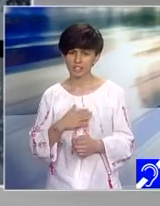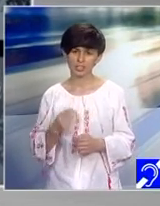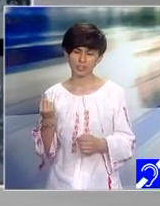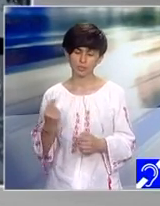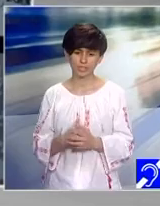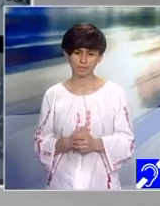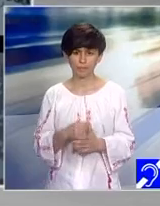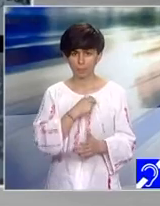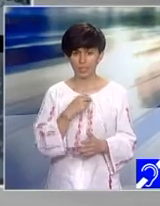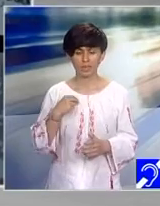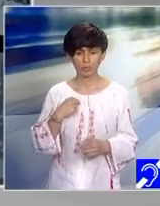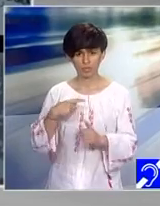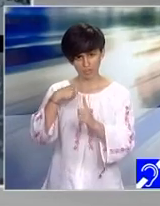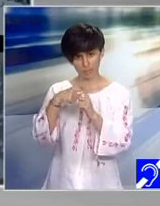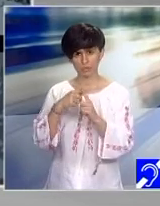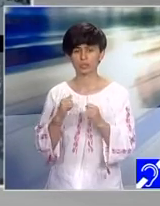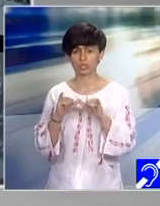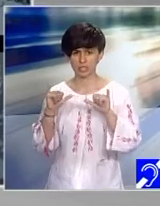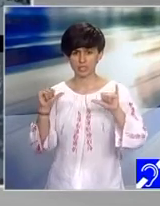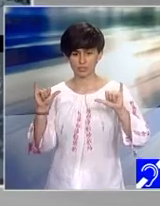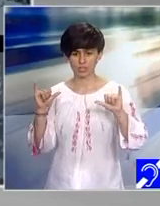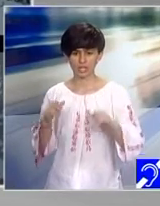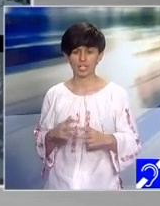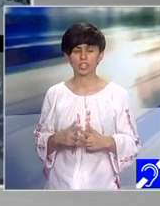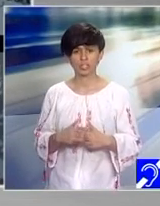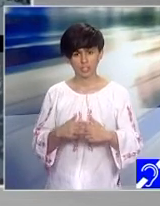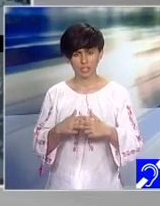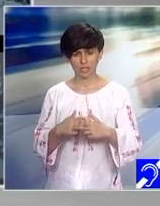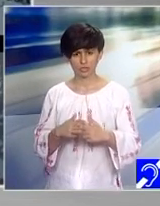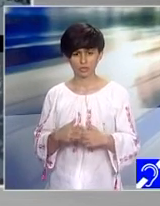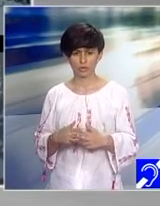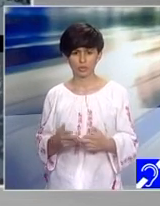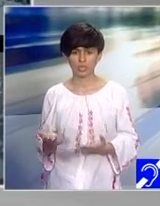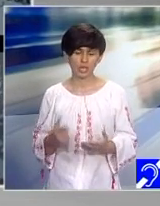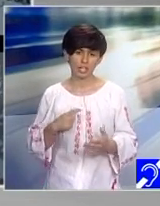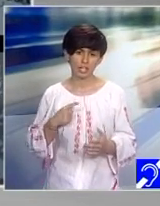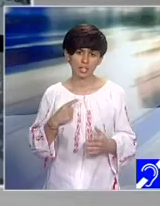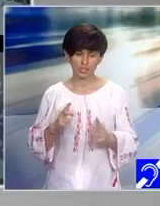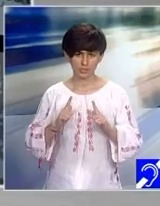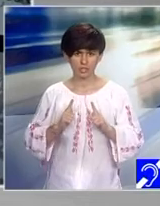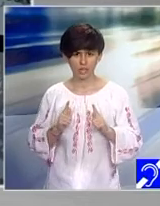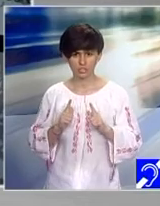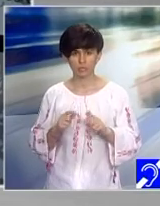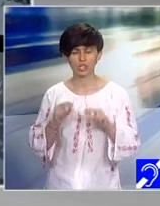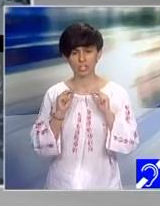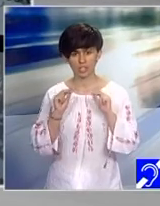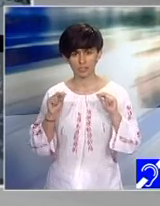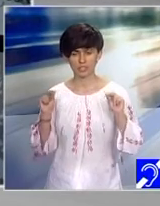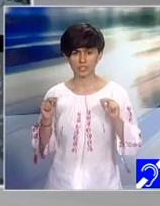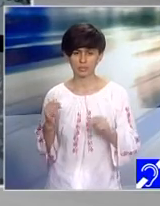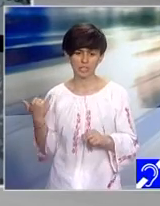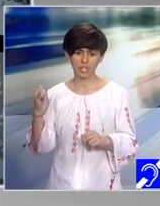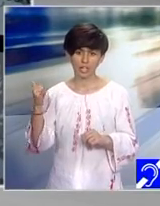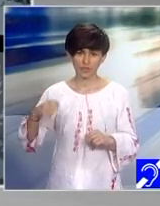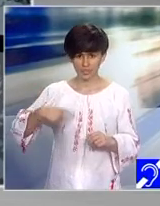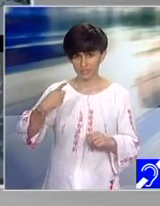rezultatele și plusul de dezvoltare și aportul acesta pe care i-a așteptat din partea învățământului, a venit după